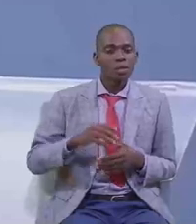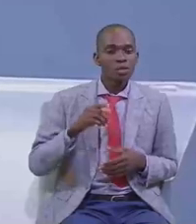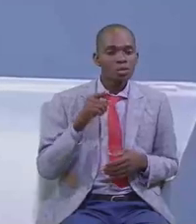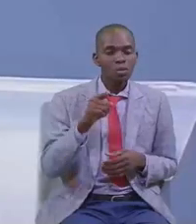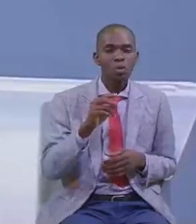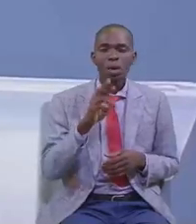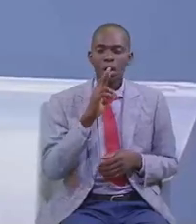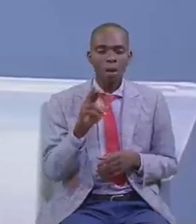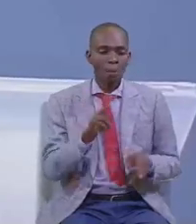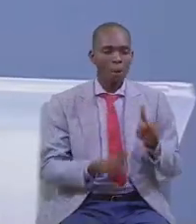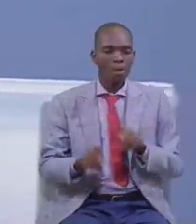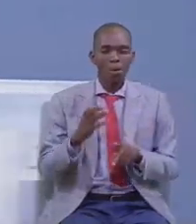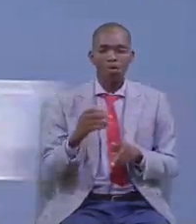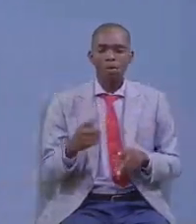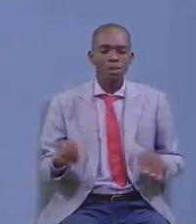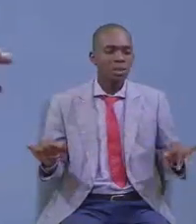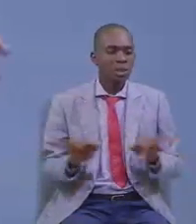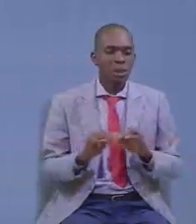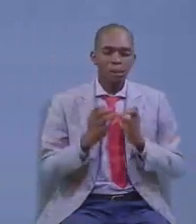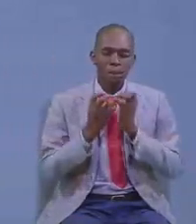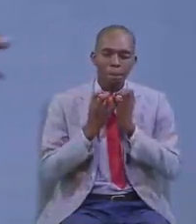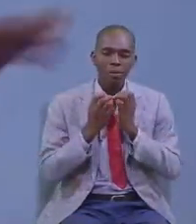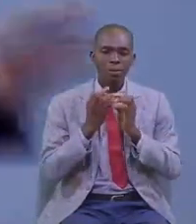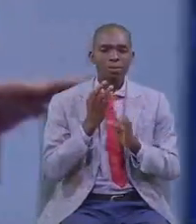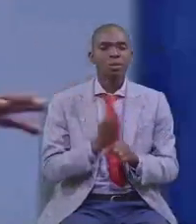Tu es de la même foi précieuse.